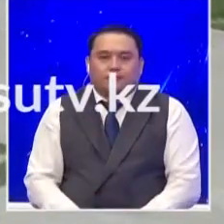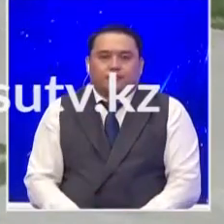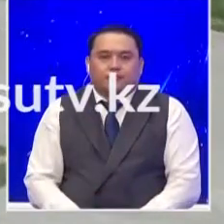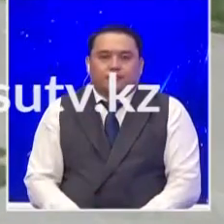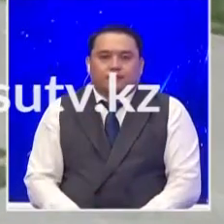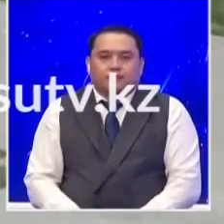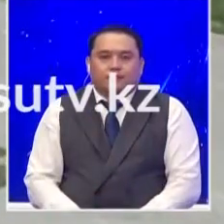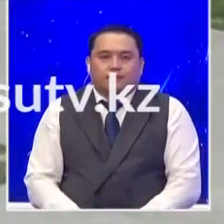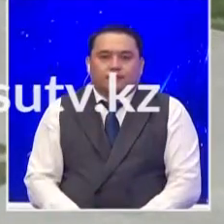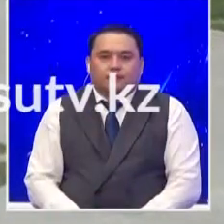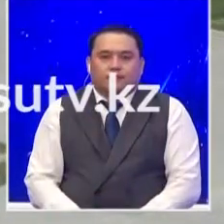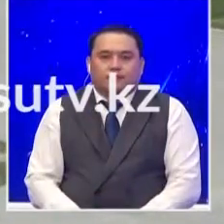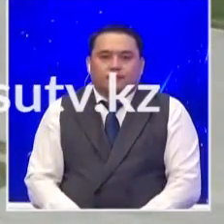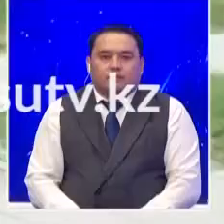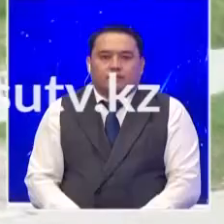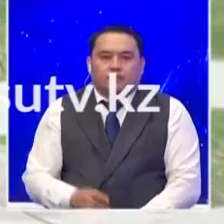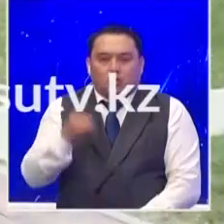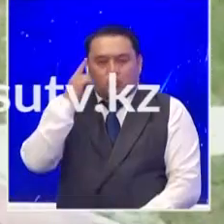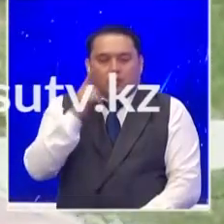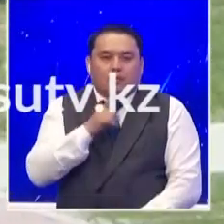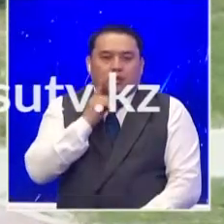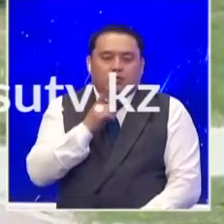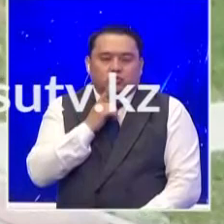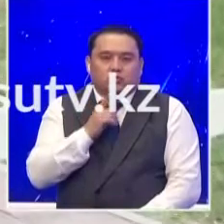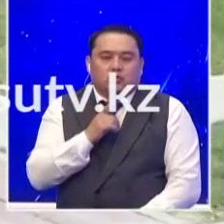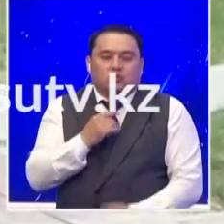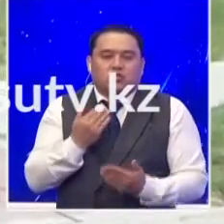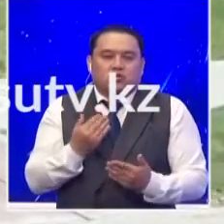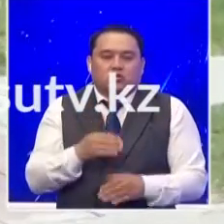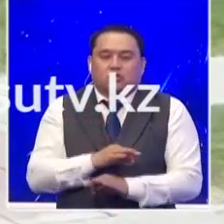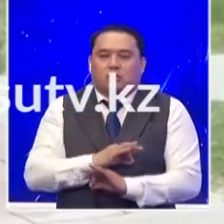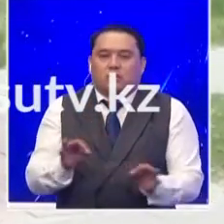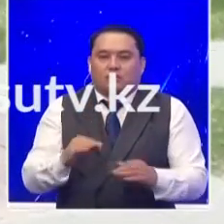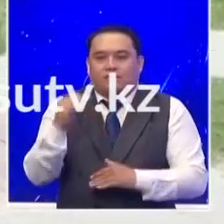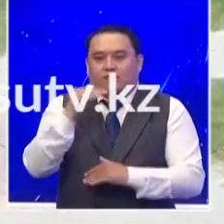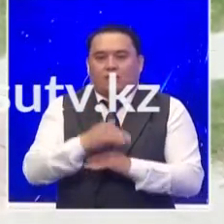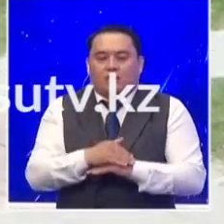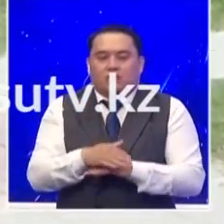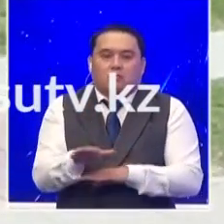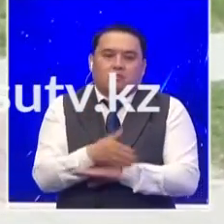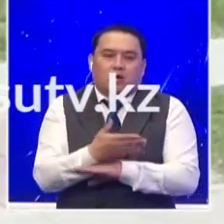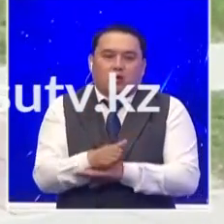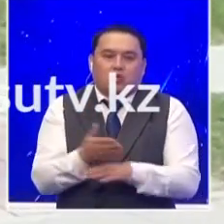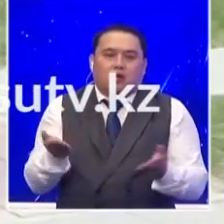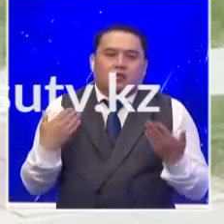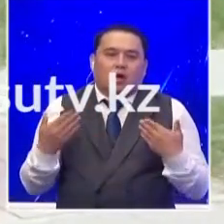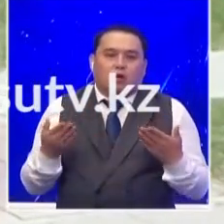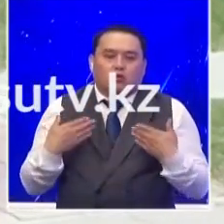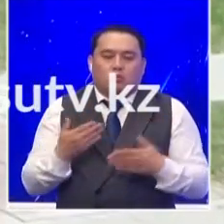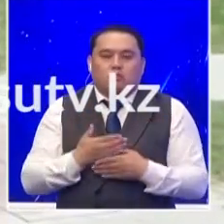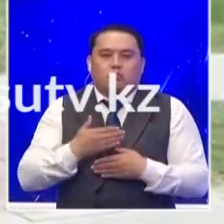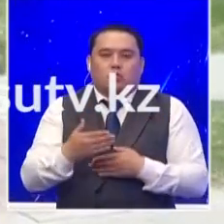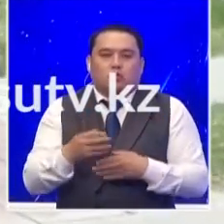Думаю, молодежи нравится. Сейчас стало хорошо. Вечером есть куда выйти погулять, отдохнуть после